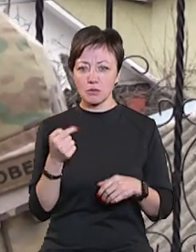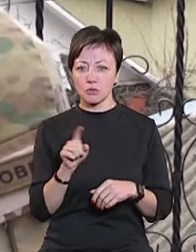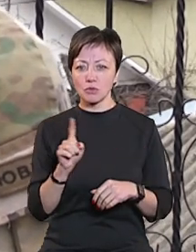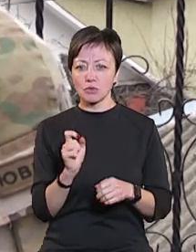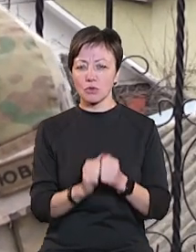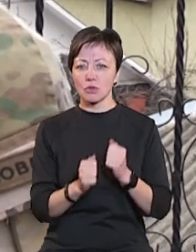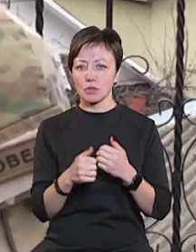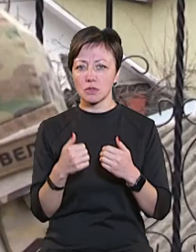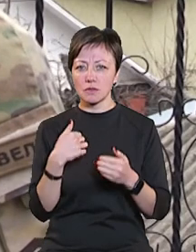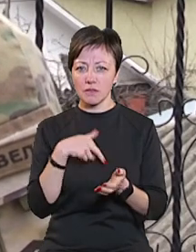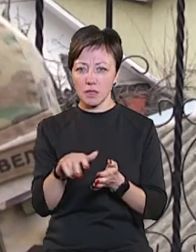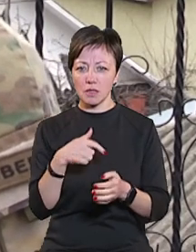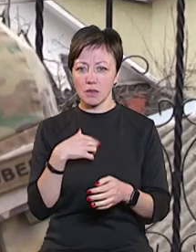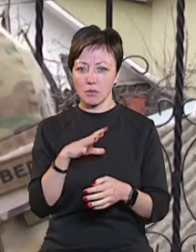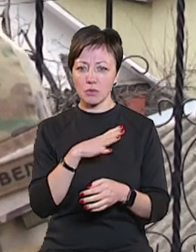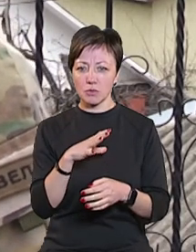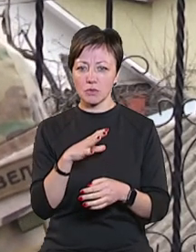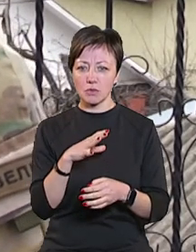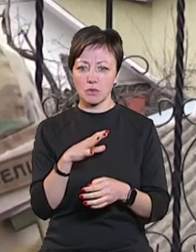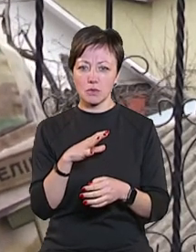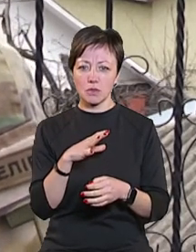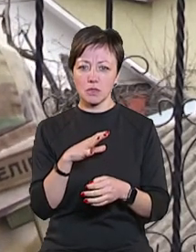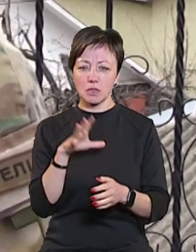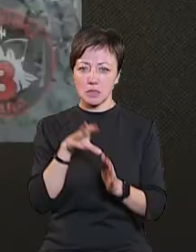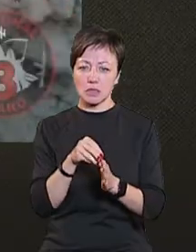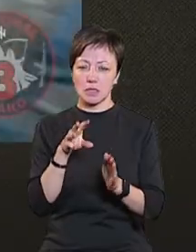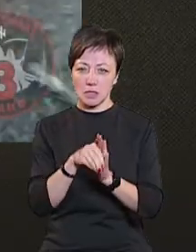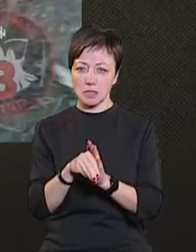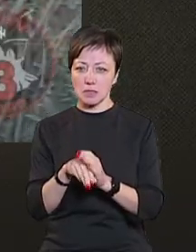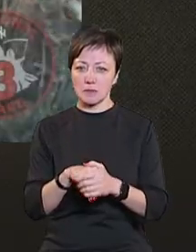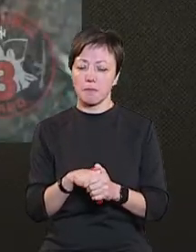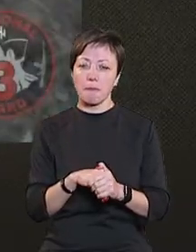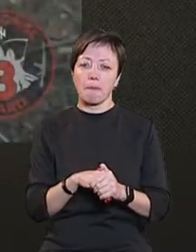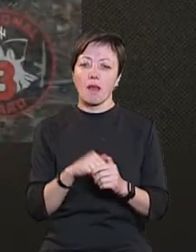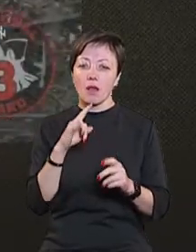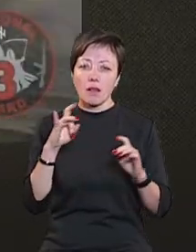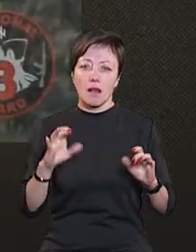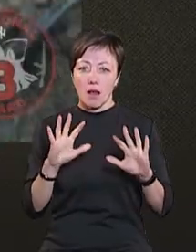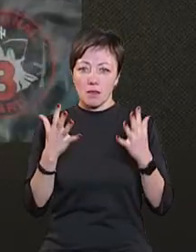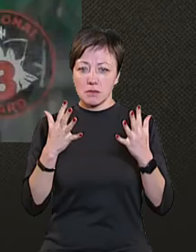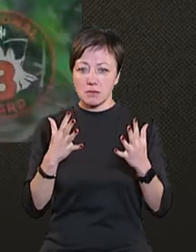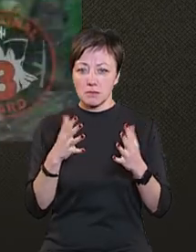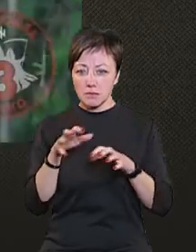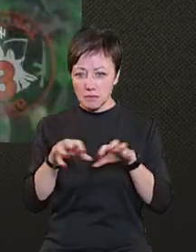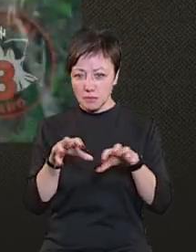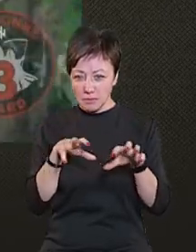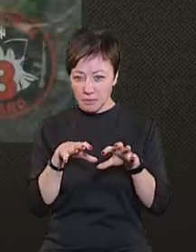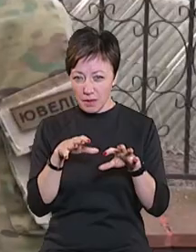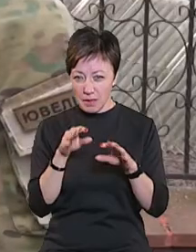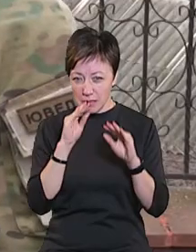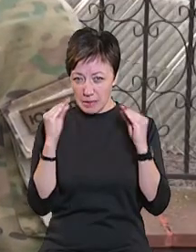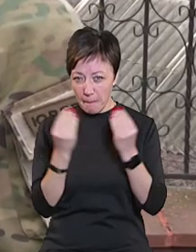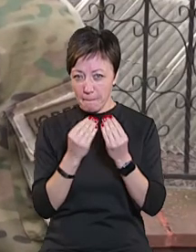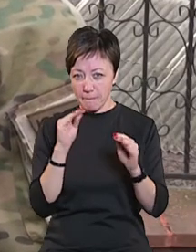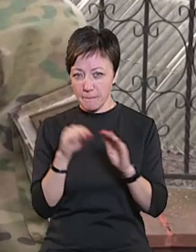майже кожний бойовий вихід я був задіяний. Одного разу, розповідає рядовий, довелося прибиратися замінованим лісом.